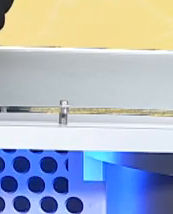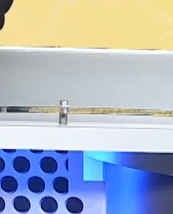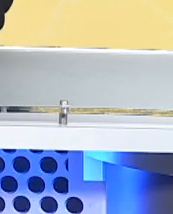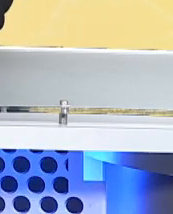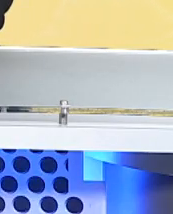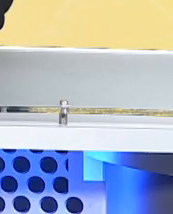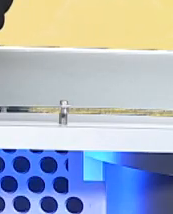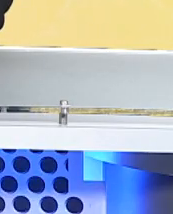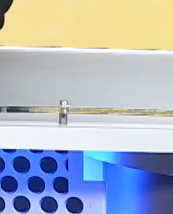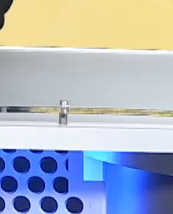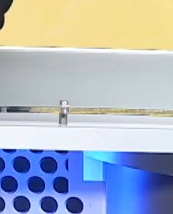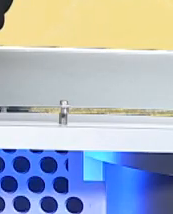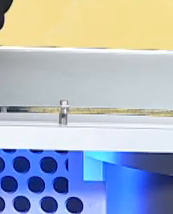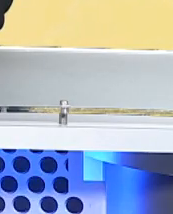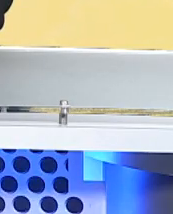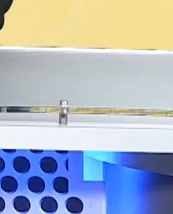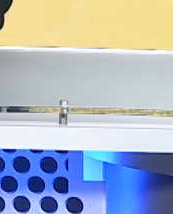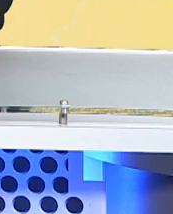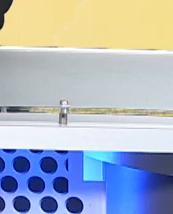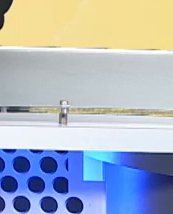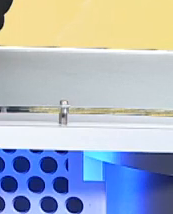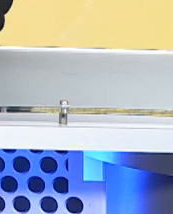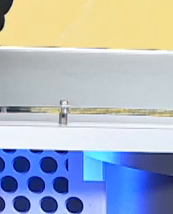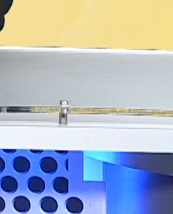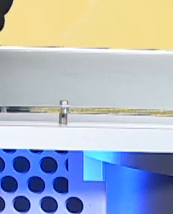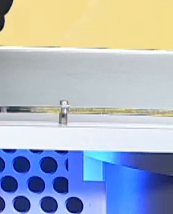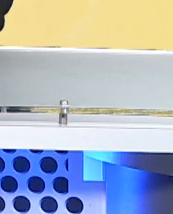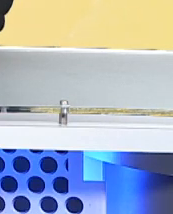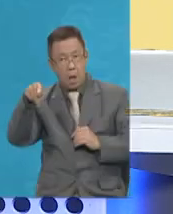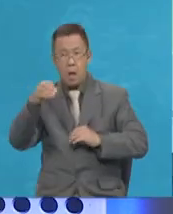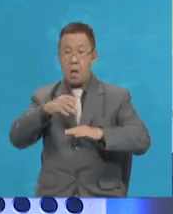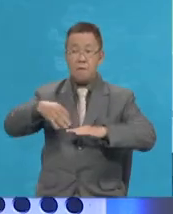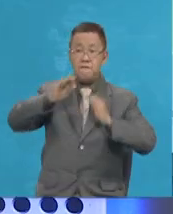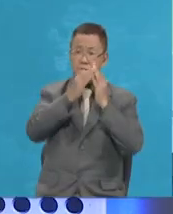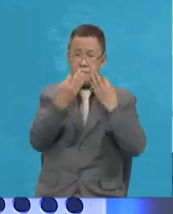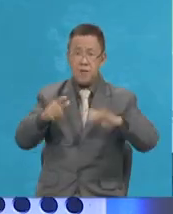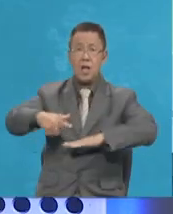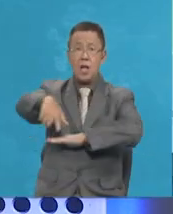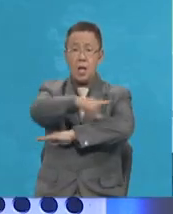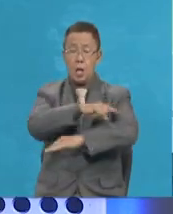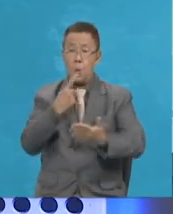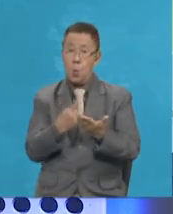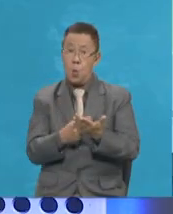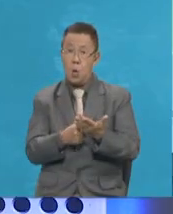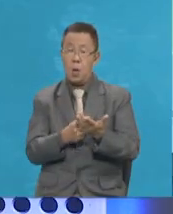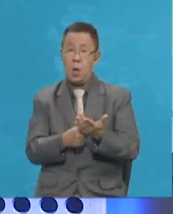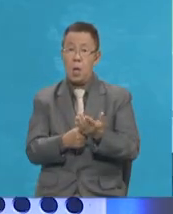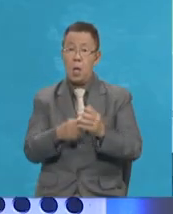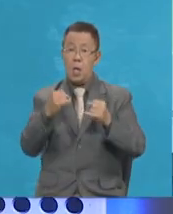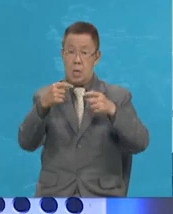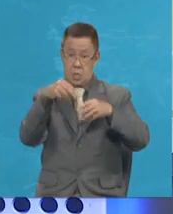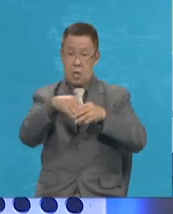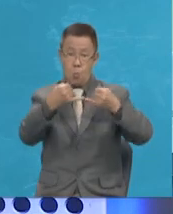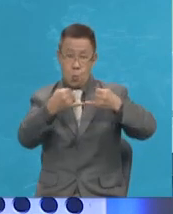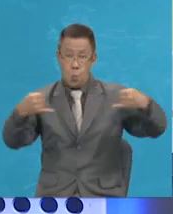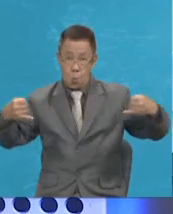Hai perhimpunan Agung antar palingan Ocean IPA dan organisasi freelance telah menghancurkan status y-banner secara dalam